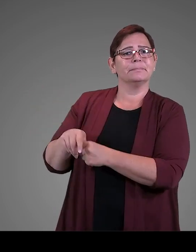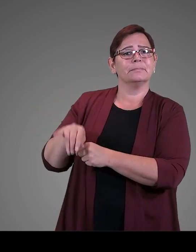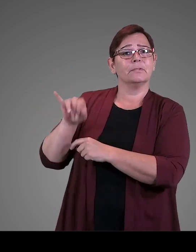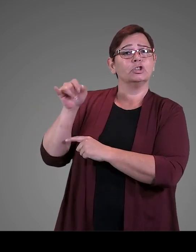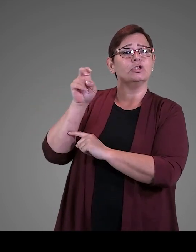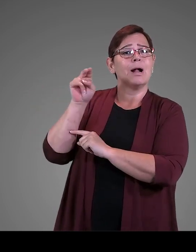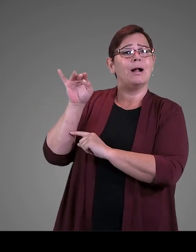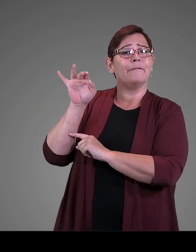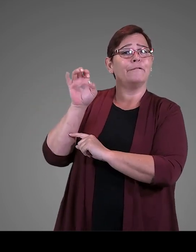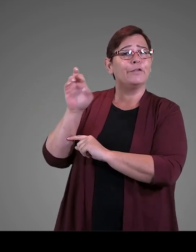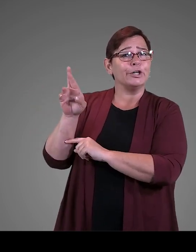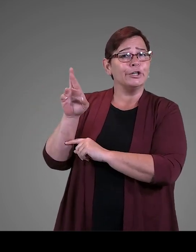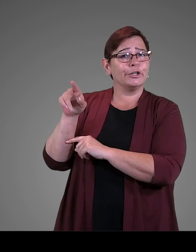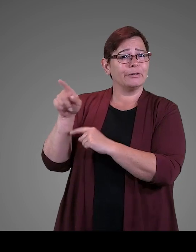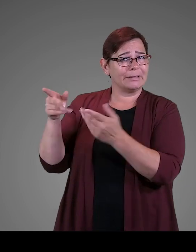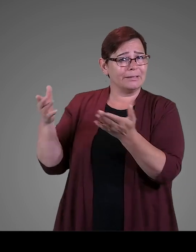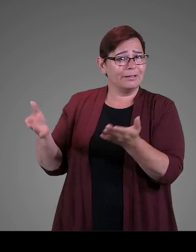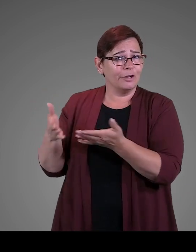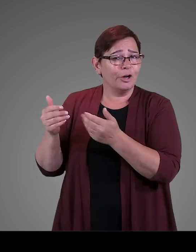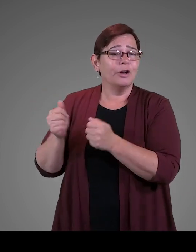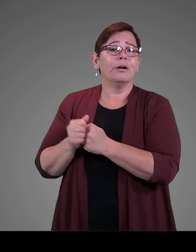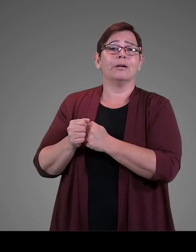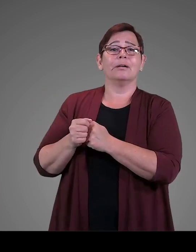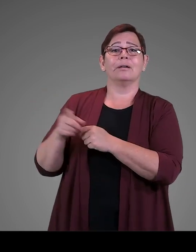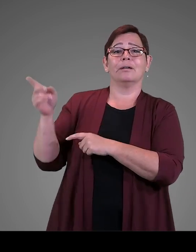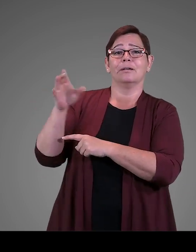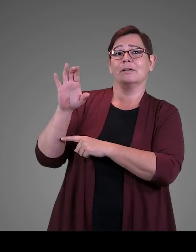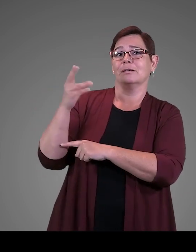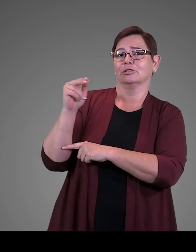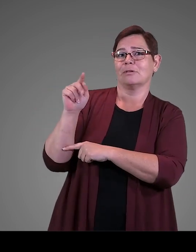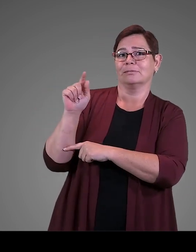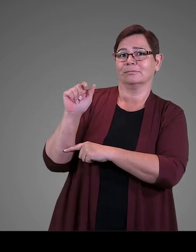Et on a Jing Fan qui est ici avec nous.